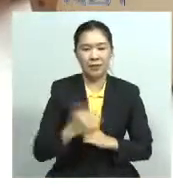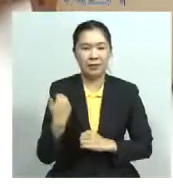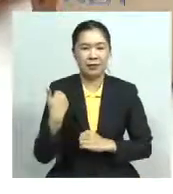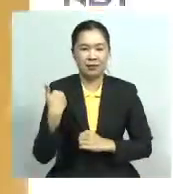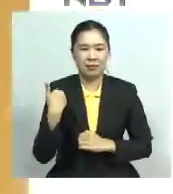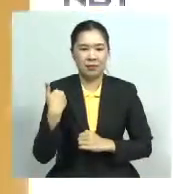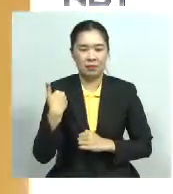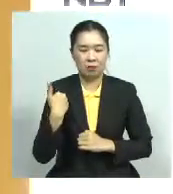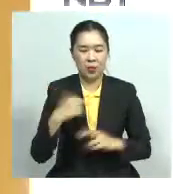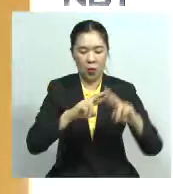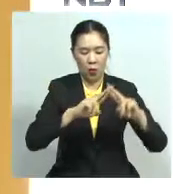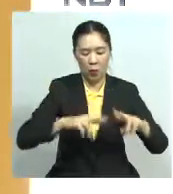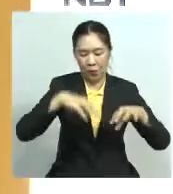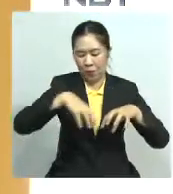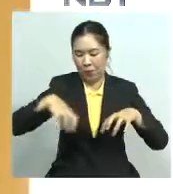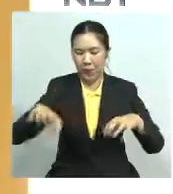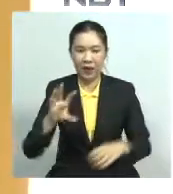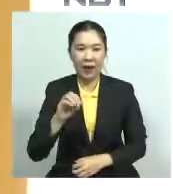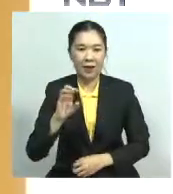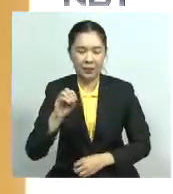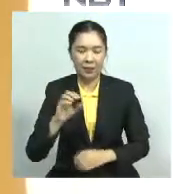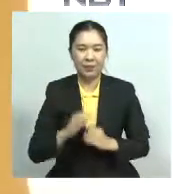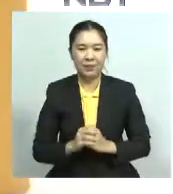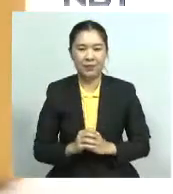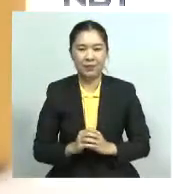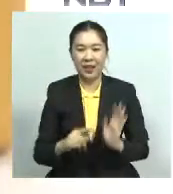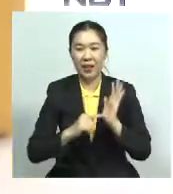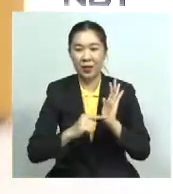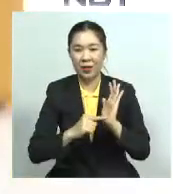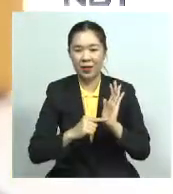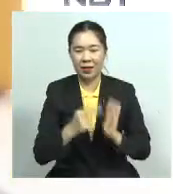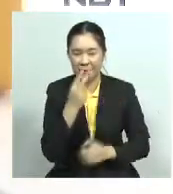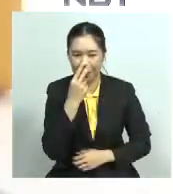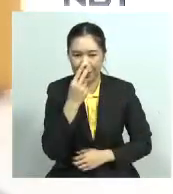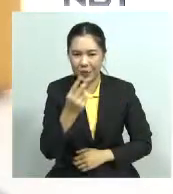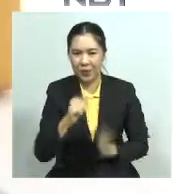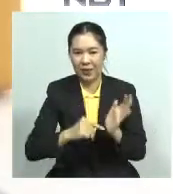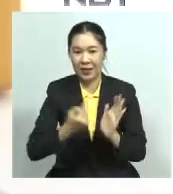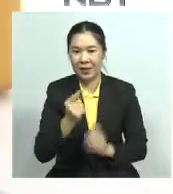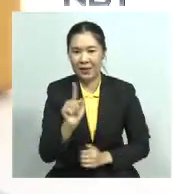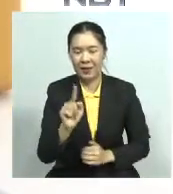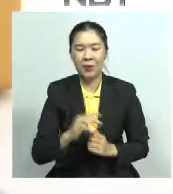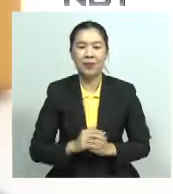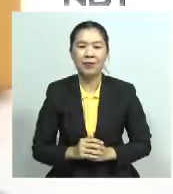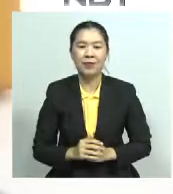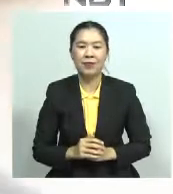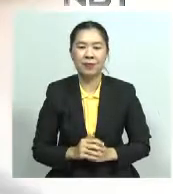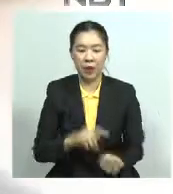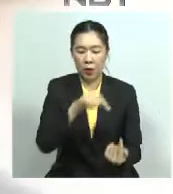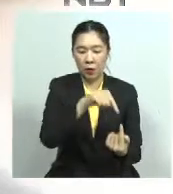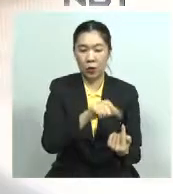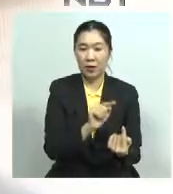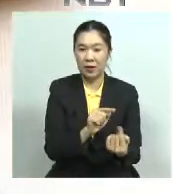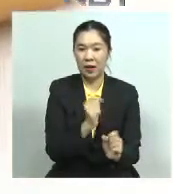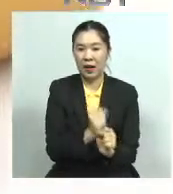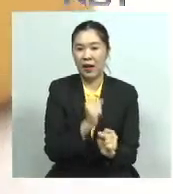กว่า50บูธนะครับเดี๋ยวผมพาไปดูสักแห่ง2แห่งนะครับไปเริ่มกันที่จุดนี้กันก่อนนะครับจุดนี้เขาสาธิต